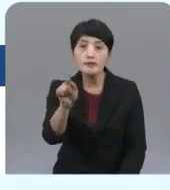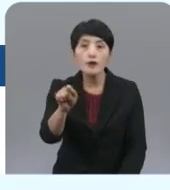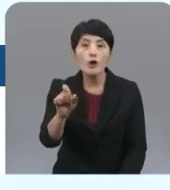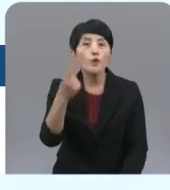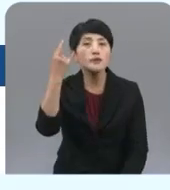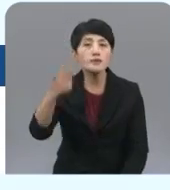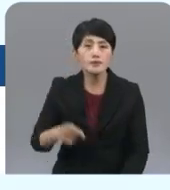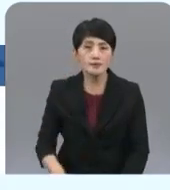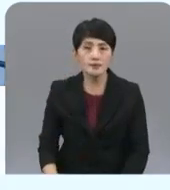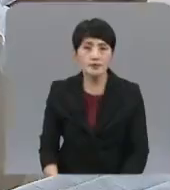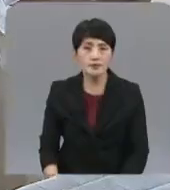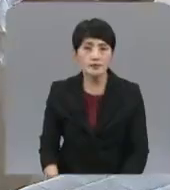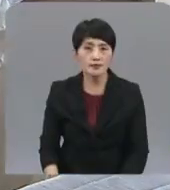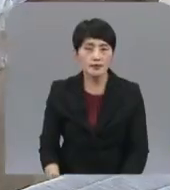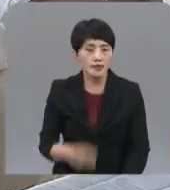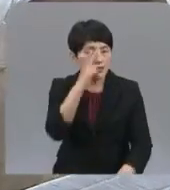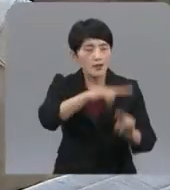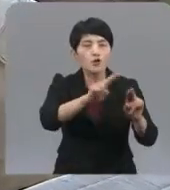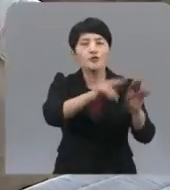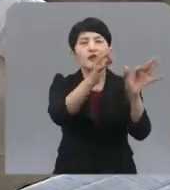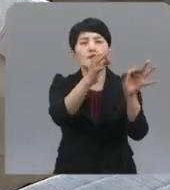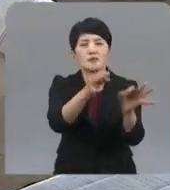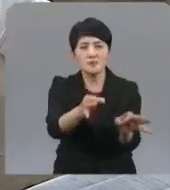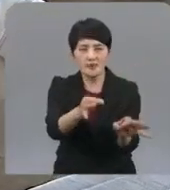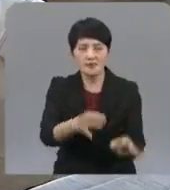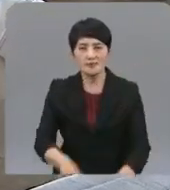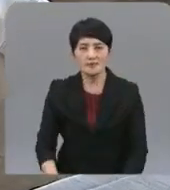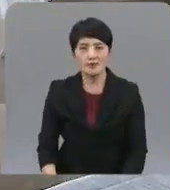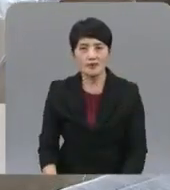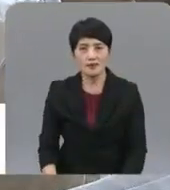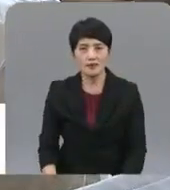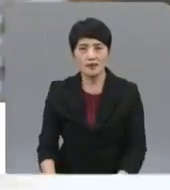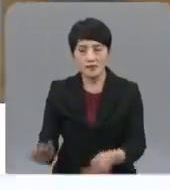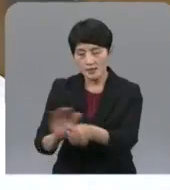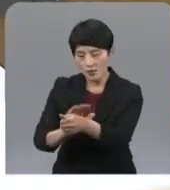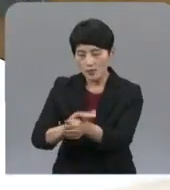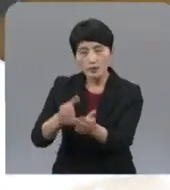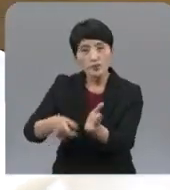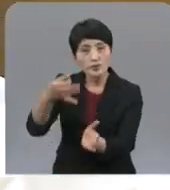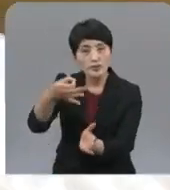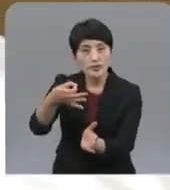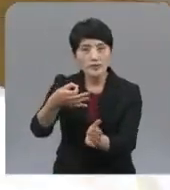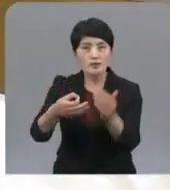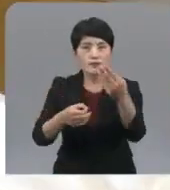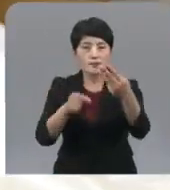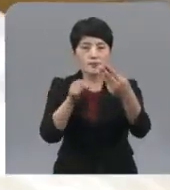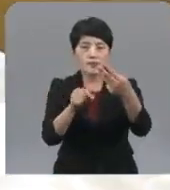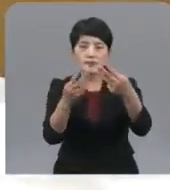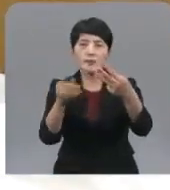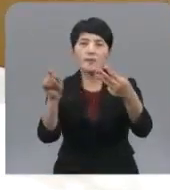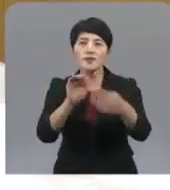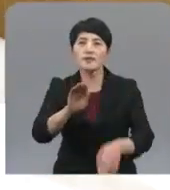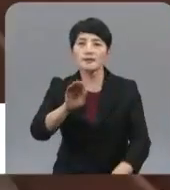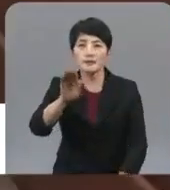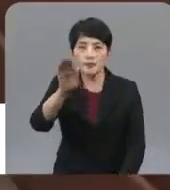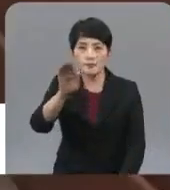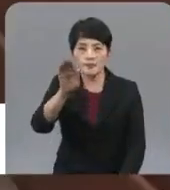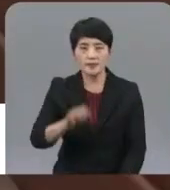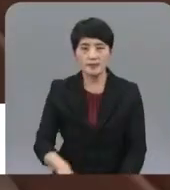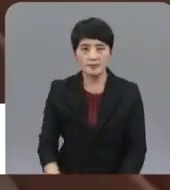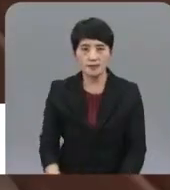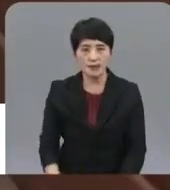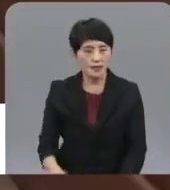25.4%， 创1985年相关统计实施以来的最大降幅。物价上涨率下滑